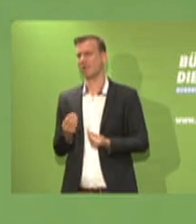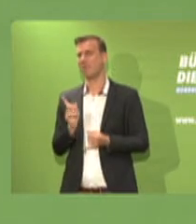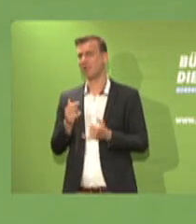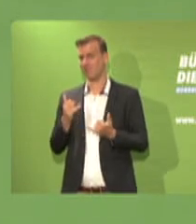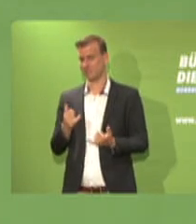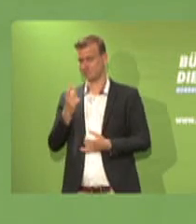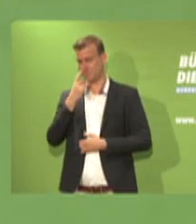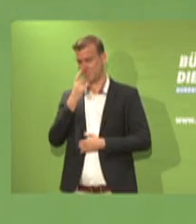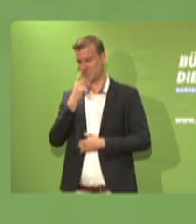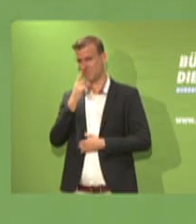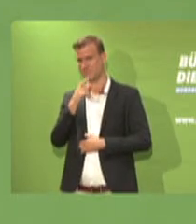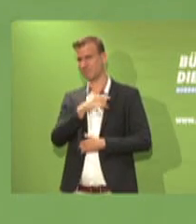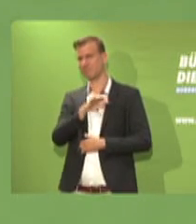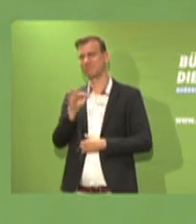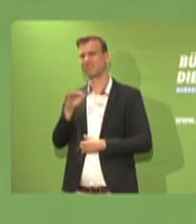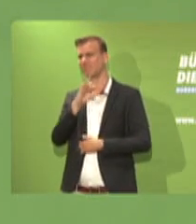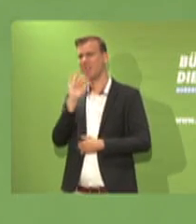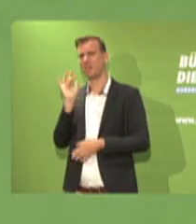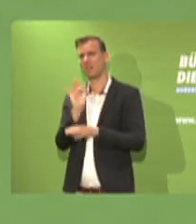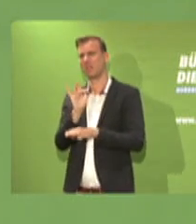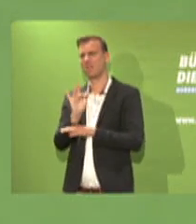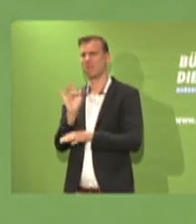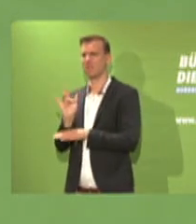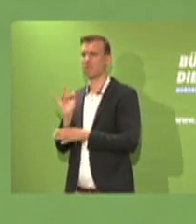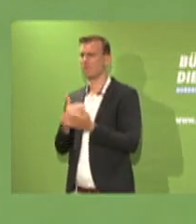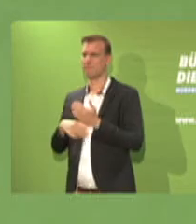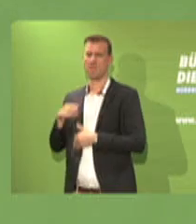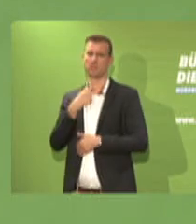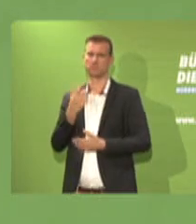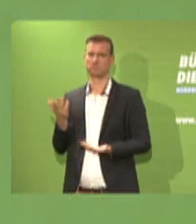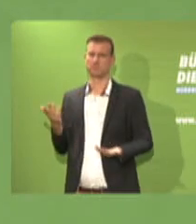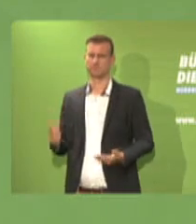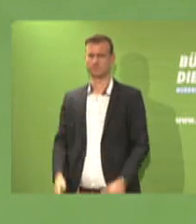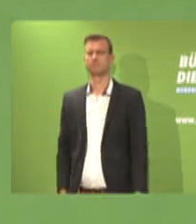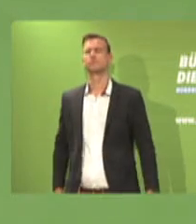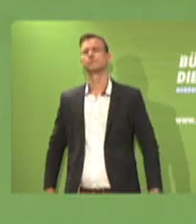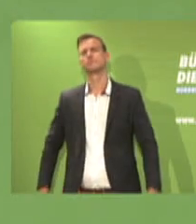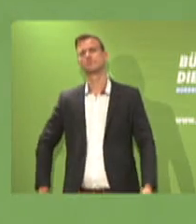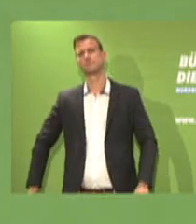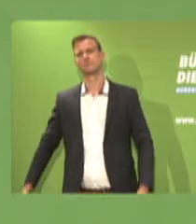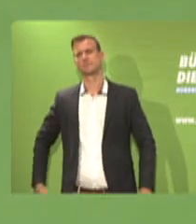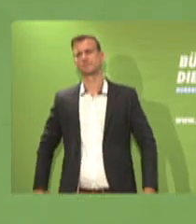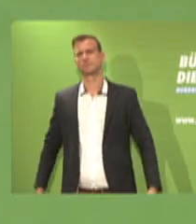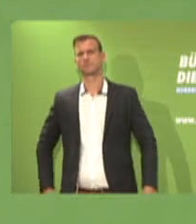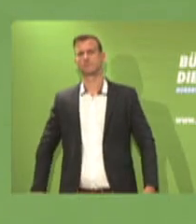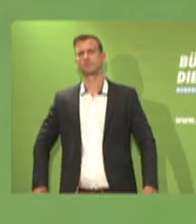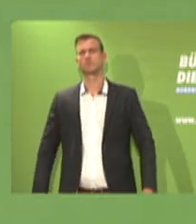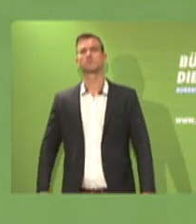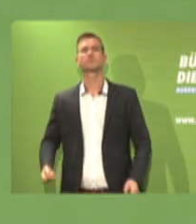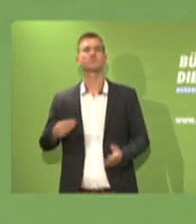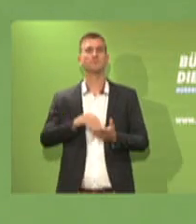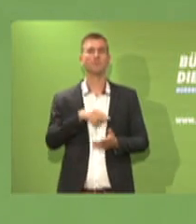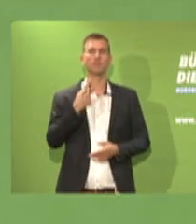zurzeit sind die Gegner die, die die Meinungsführerschaft haben. Daneben müssen wir uns natürlich